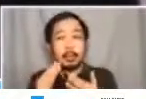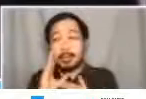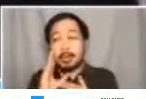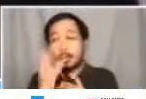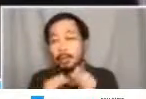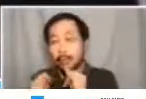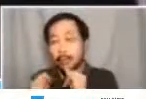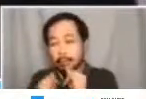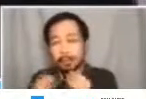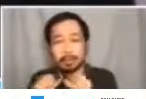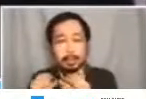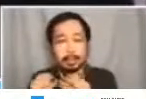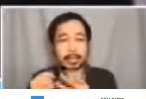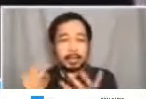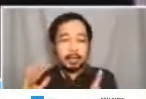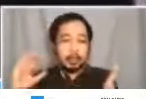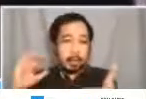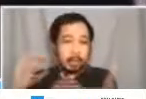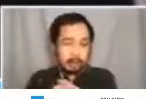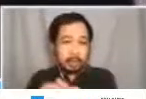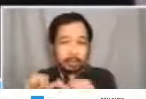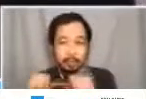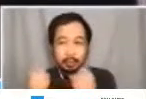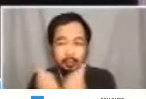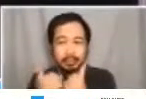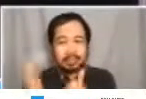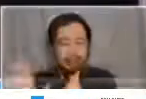Public Briefing, hashtag Laging Handa PH.